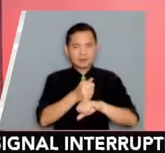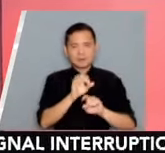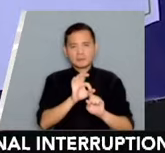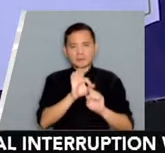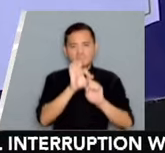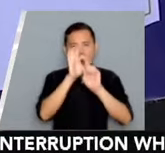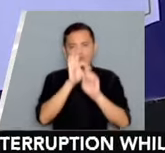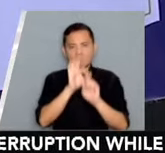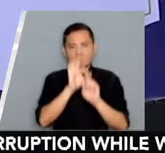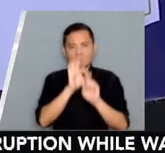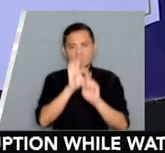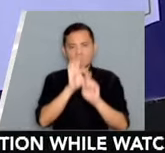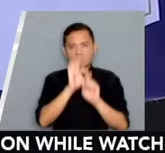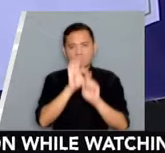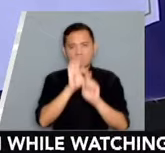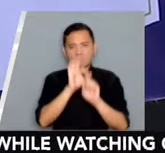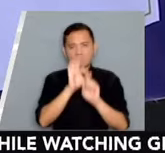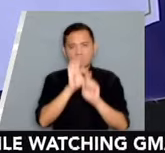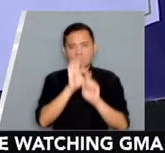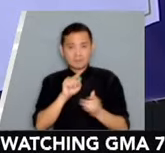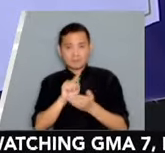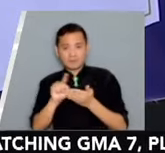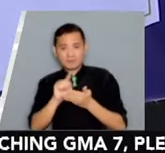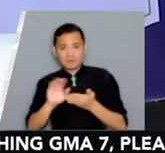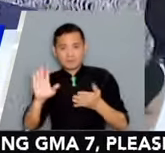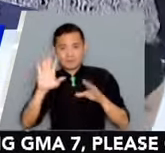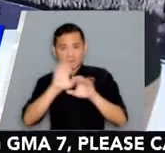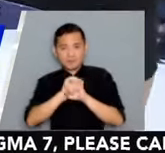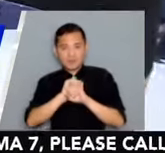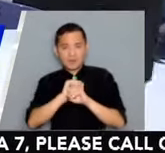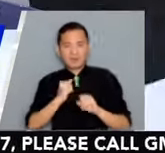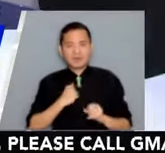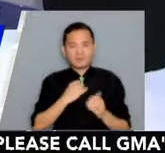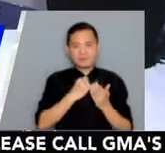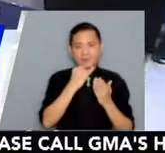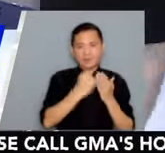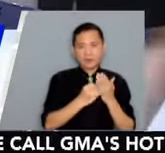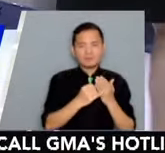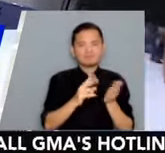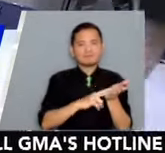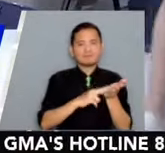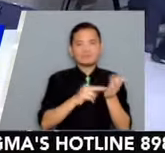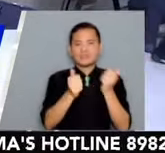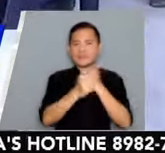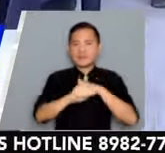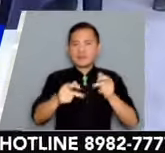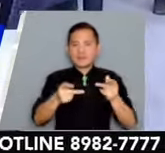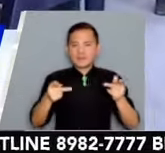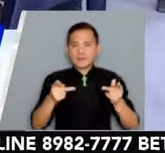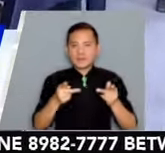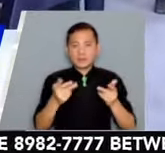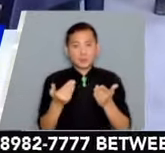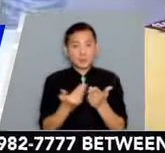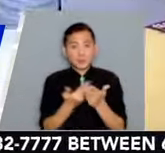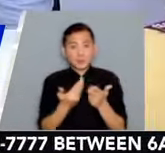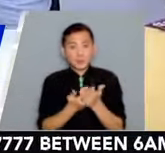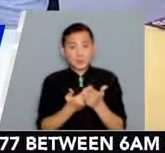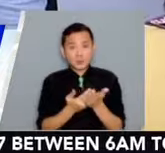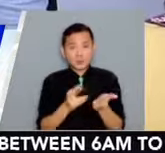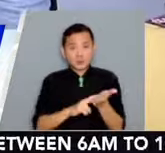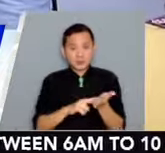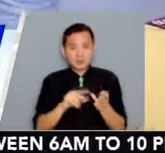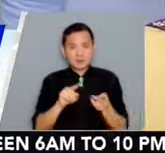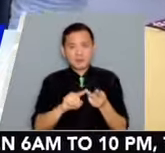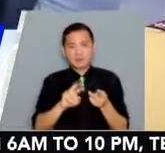Kabilang sa mga lumahok sa Register Anywhere Project ng COMELEC, ang mga bagong botante, mga nagpapa-reactivate